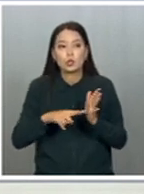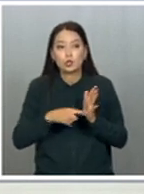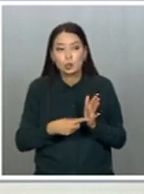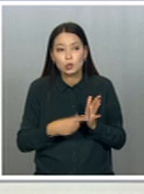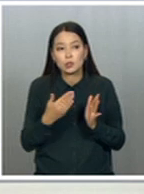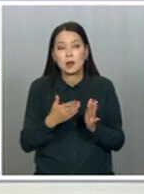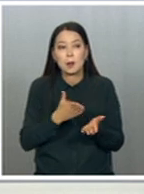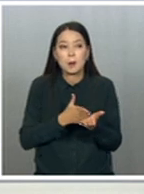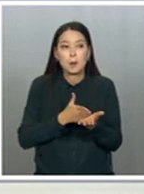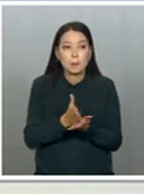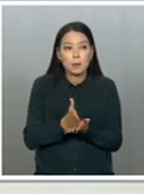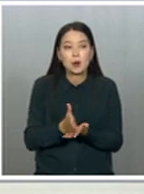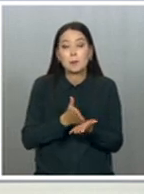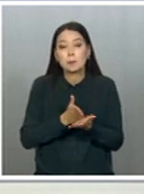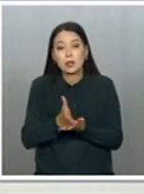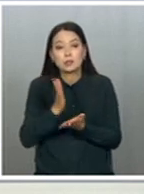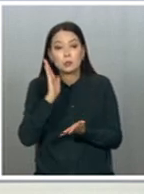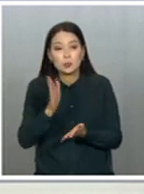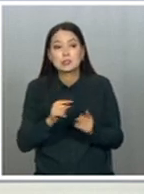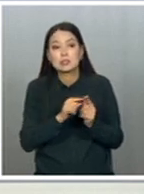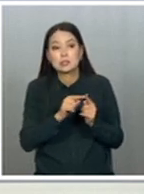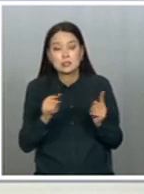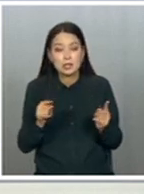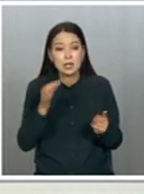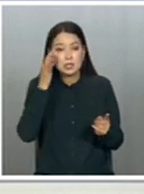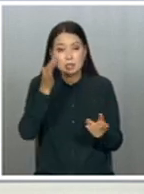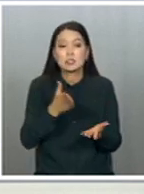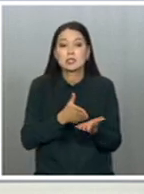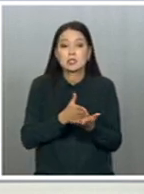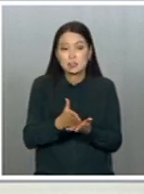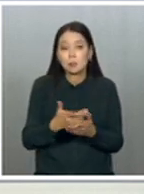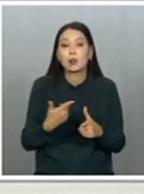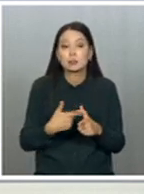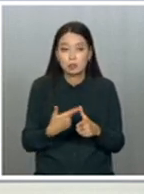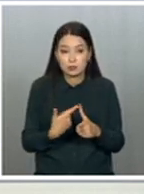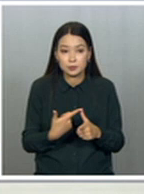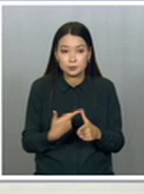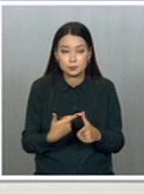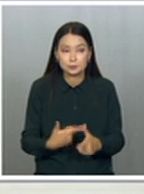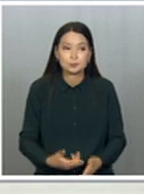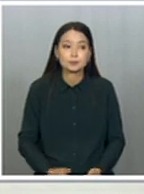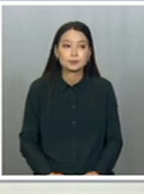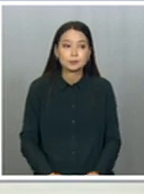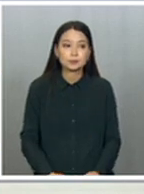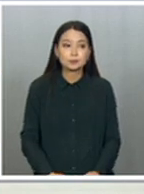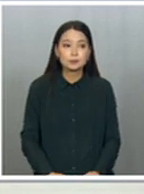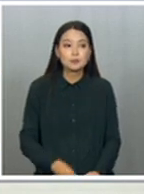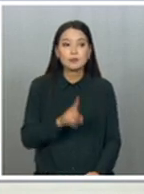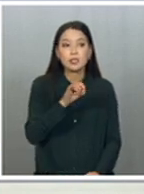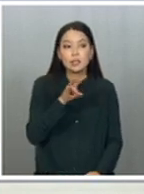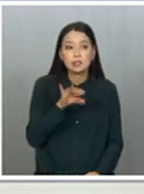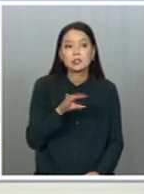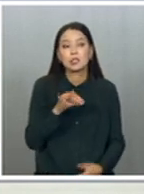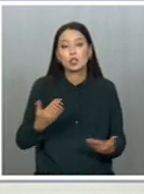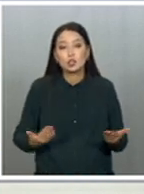бағытымен бағыттас болатын сызық тік сызық деп аталады. Зенит және дүние өсі арқылы